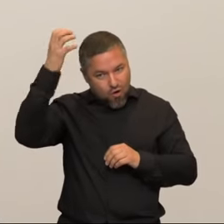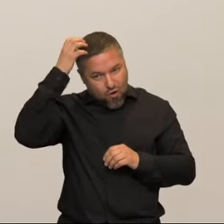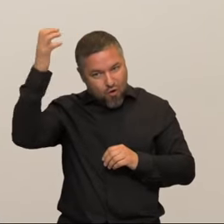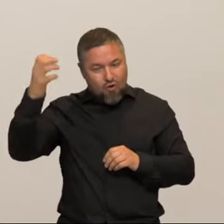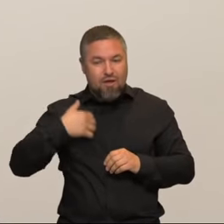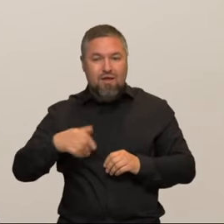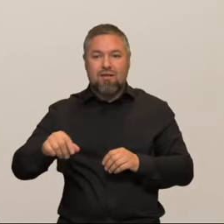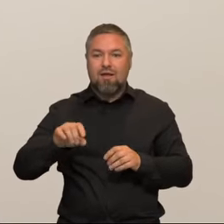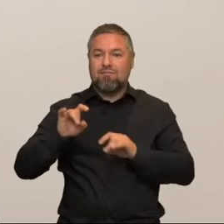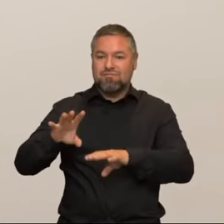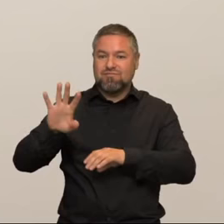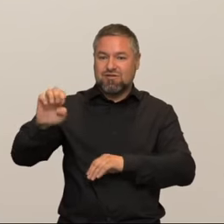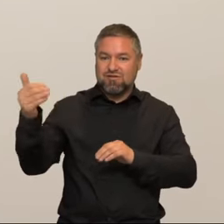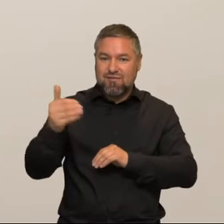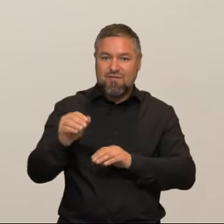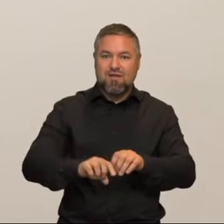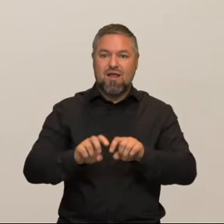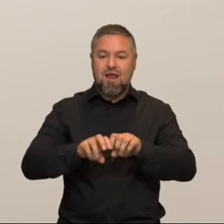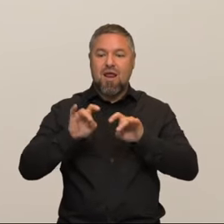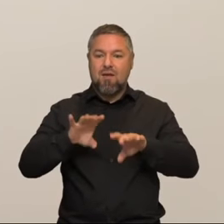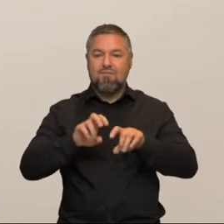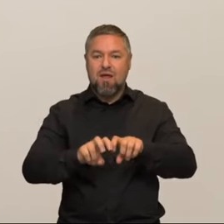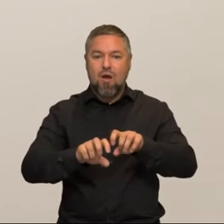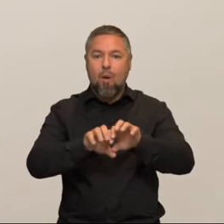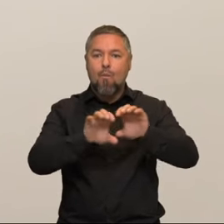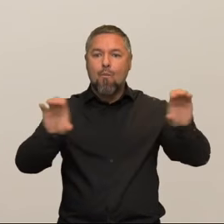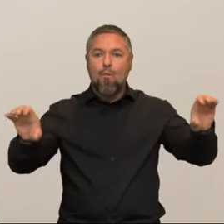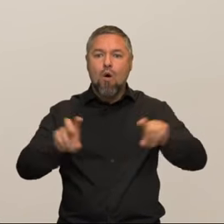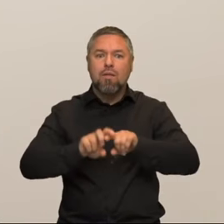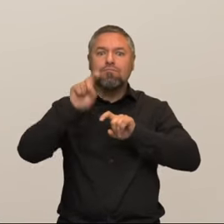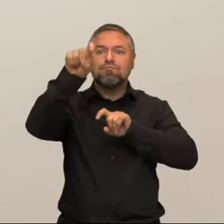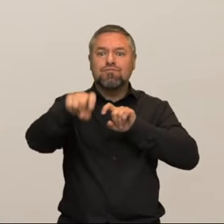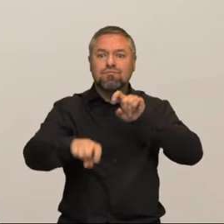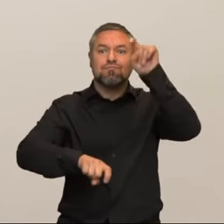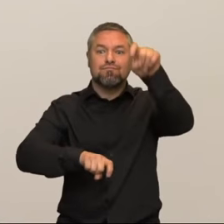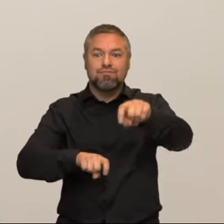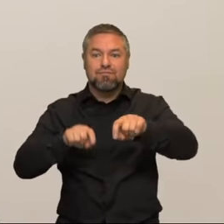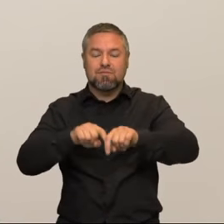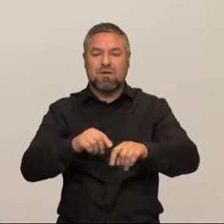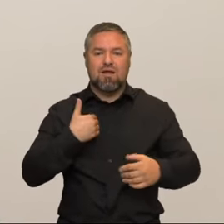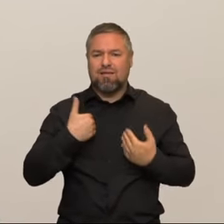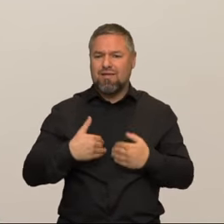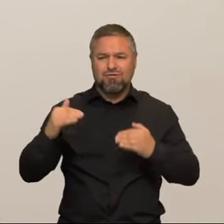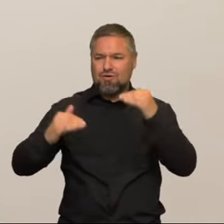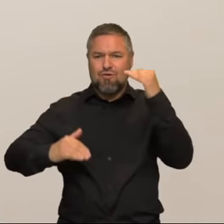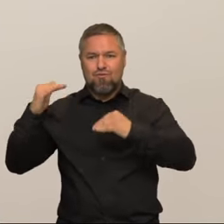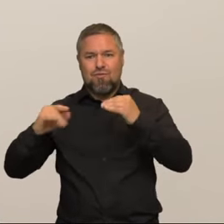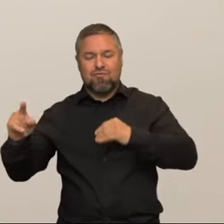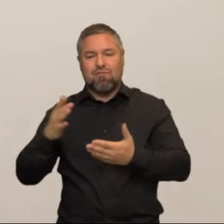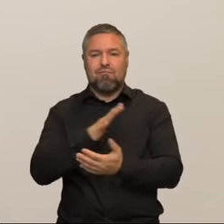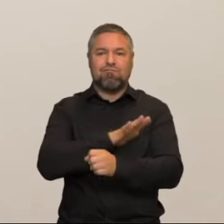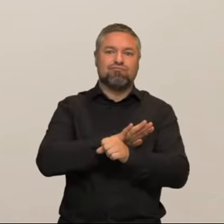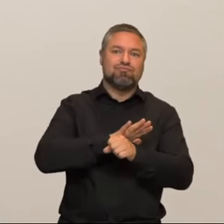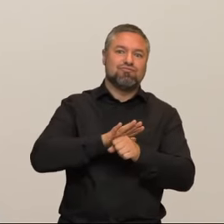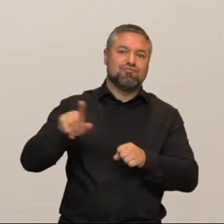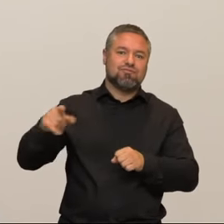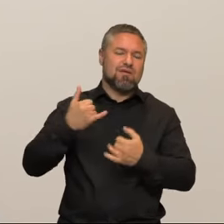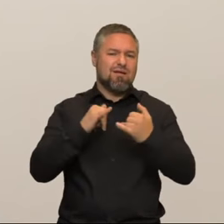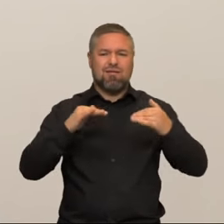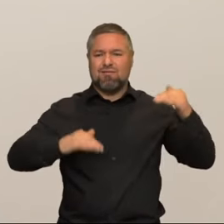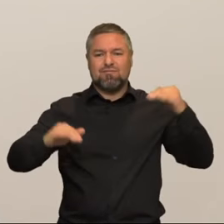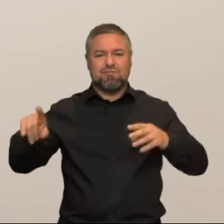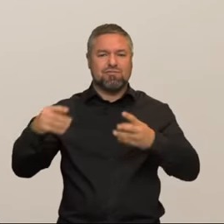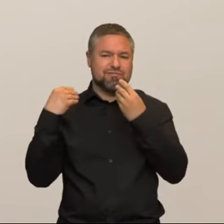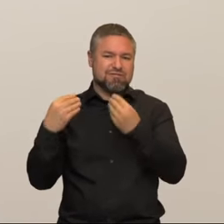było 400 metrów i 400 przez płotki. Nie chcę porównywać swoich sukcesów z wielkimi sukcesami w innej skali zupełnie